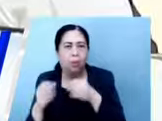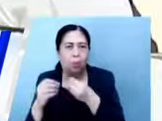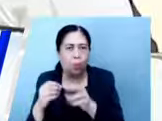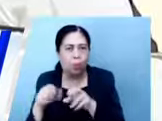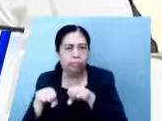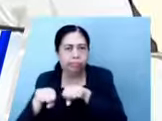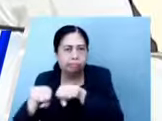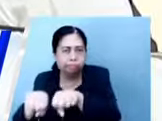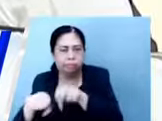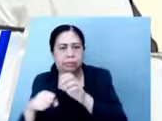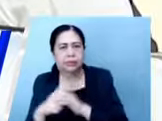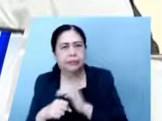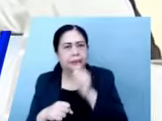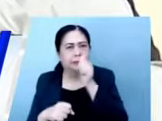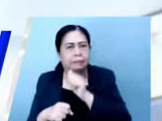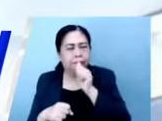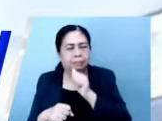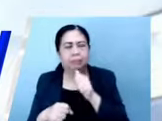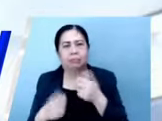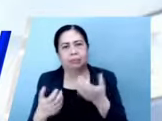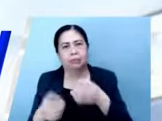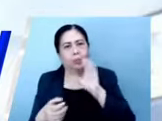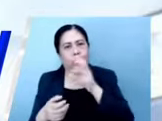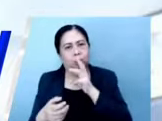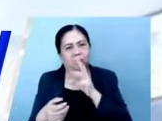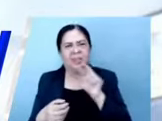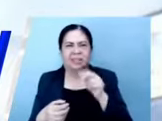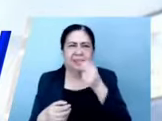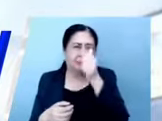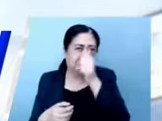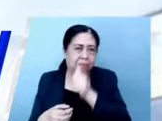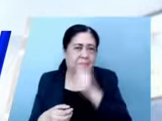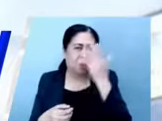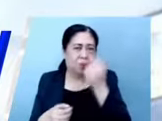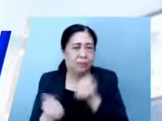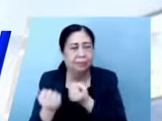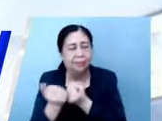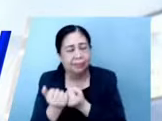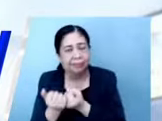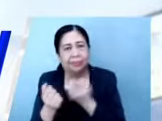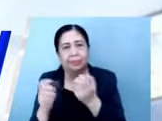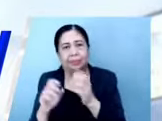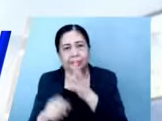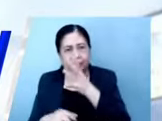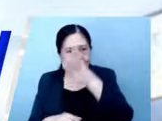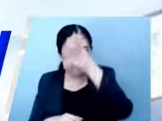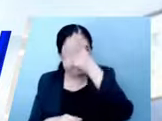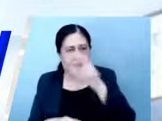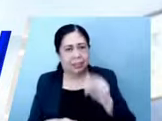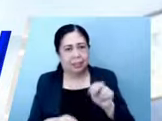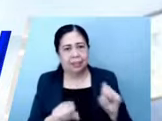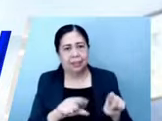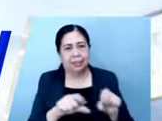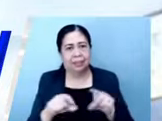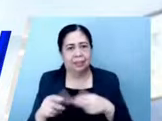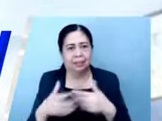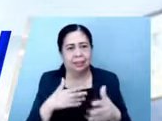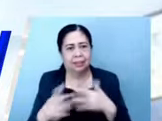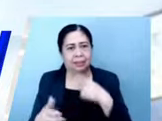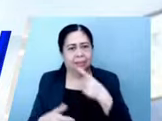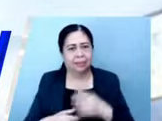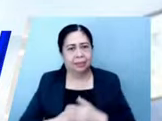para masuportahan ang mga magulang. Kailangan pa rin talaga magtinda. Kahit sabihin pa nila na